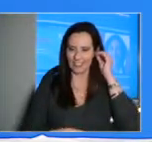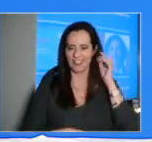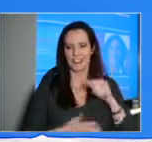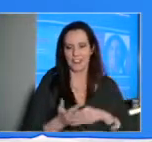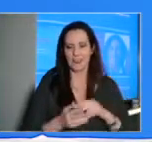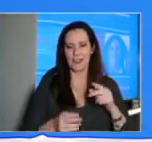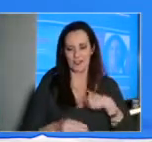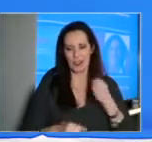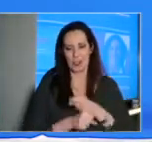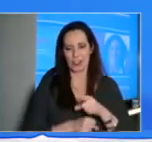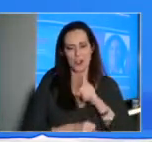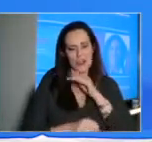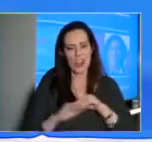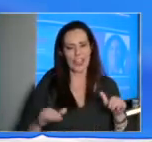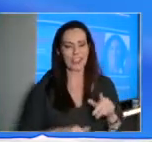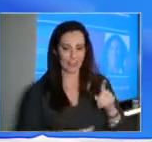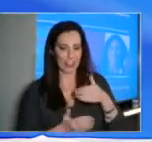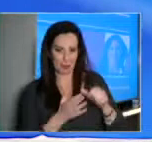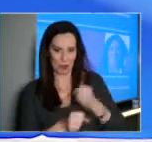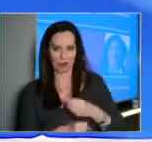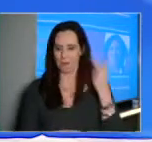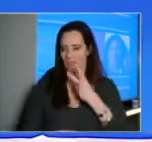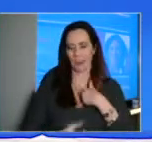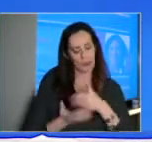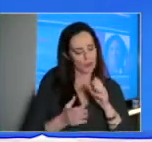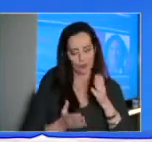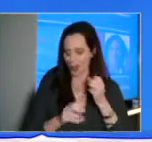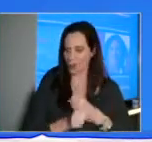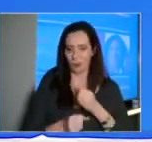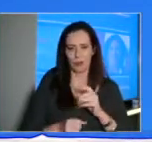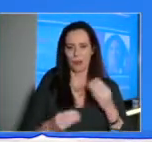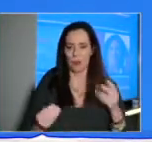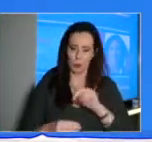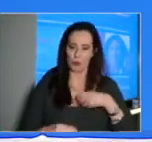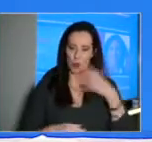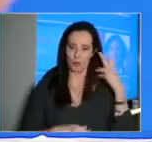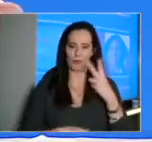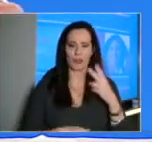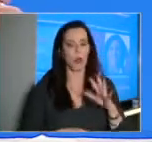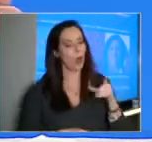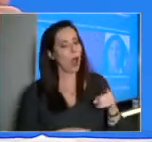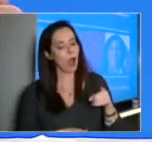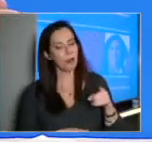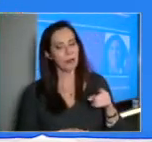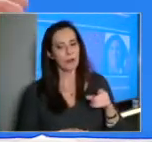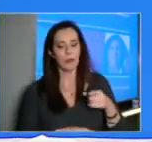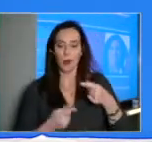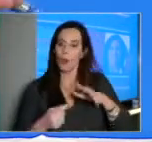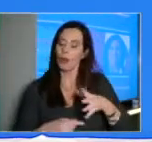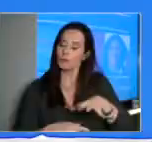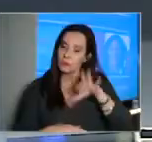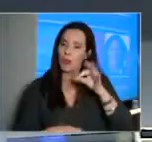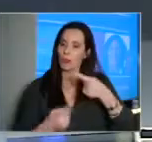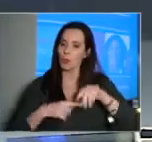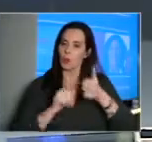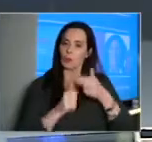ובדרך כלל אני עושה את זה בשקט. וזה תמשיך לעשות? ודאי, ודאי, בנושאים שאני אוהב. ודאי. אולי תיקח את התחום הזה באמת של ספורט